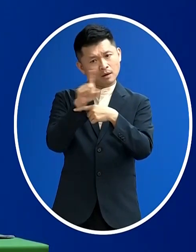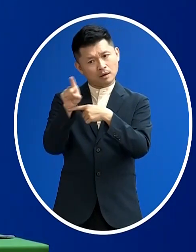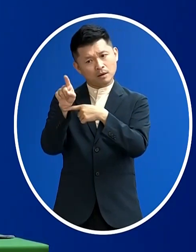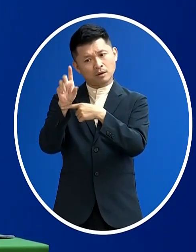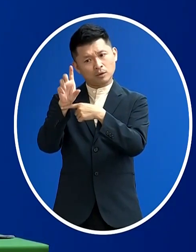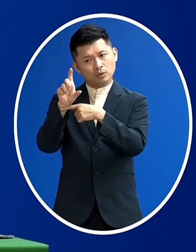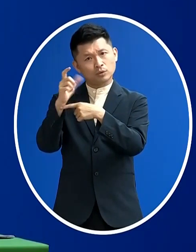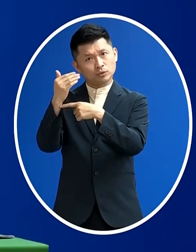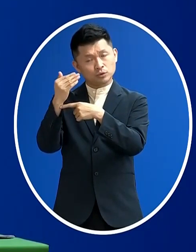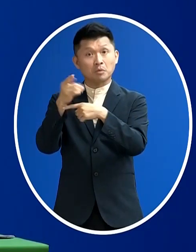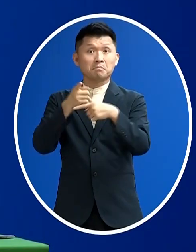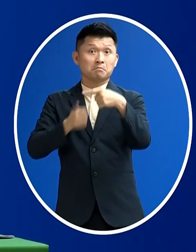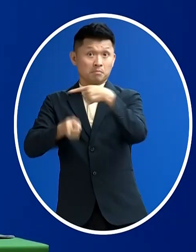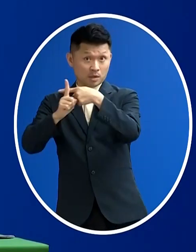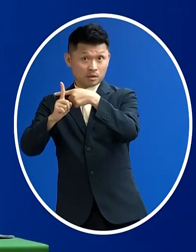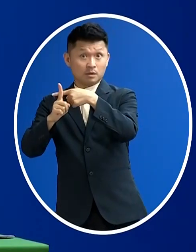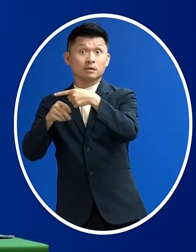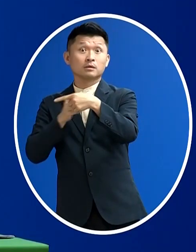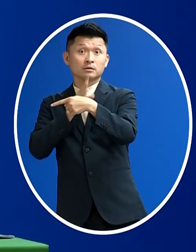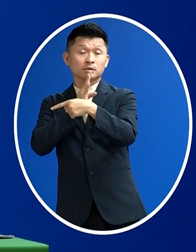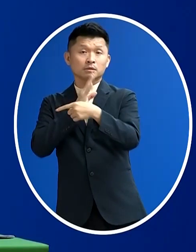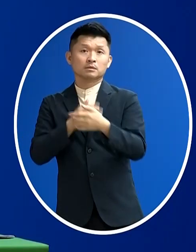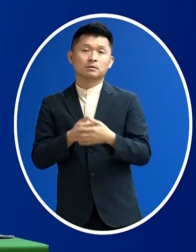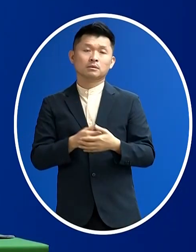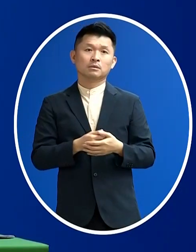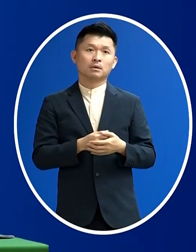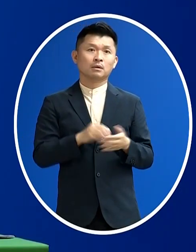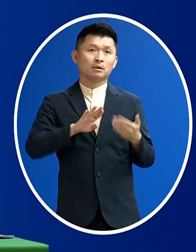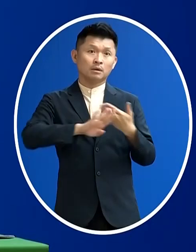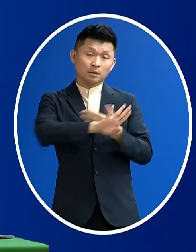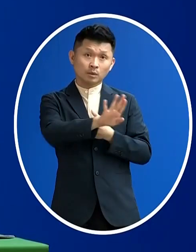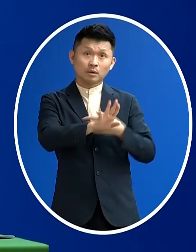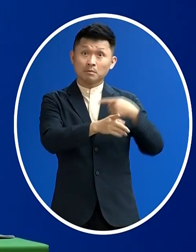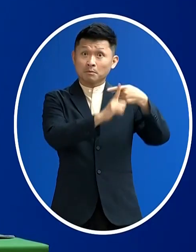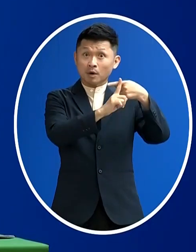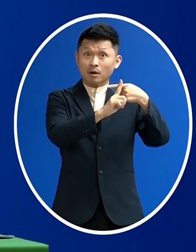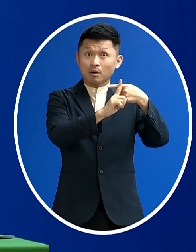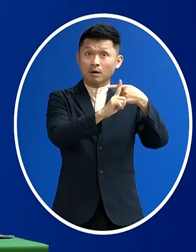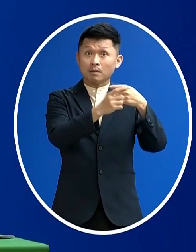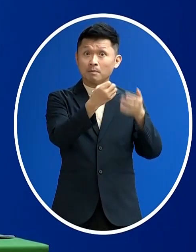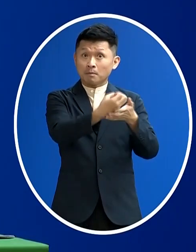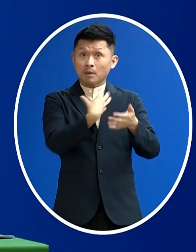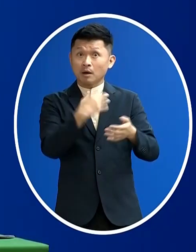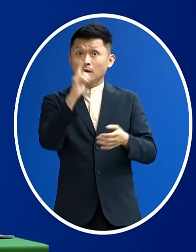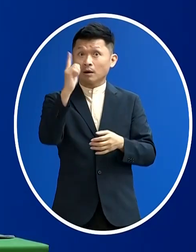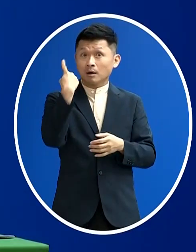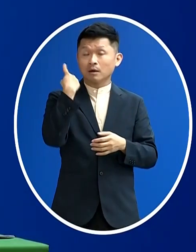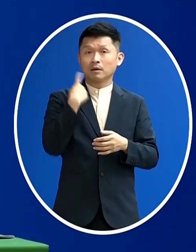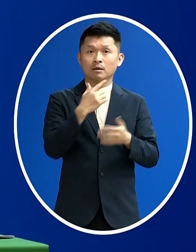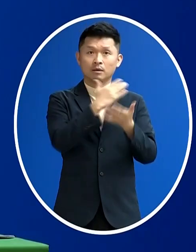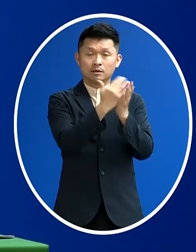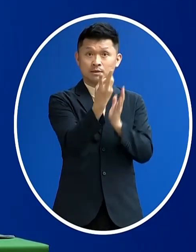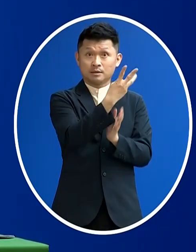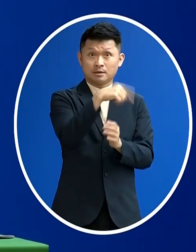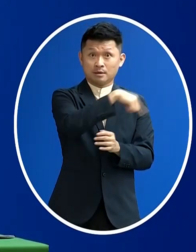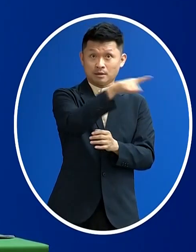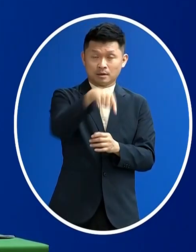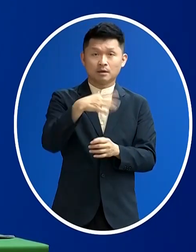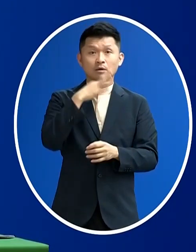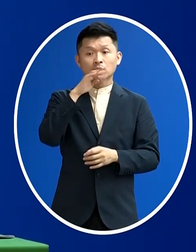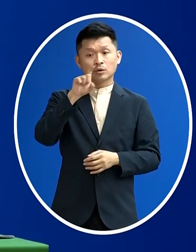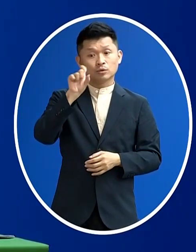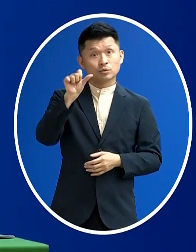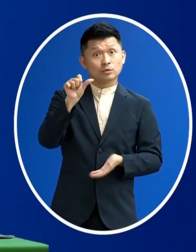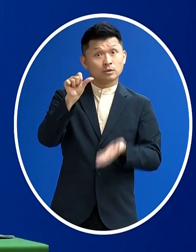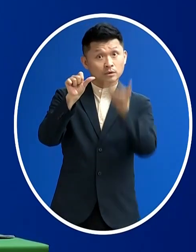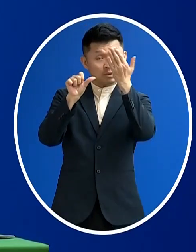60%到68%到69%的阳性率。那另外还有一部分的阳性通报是从我们这个三类或者是65岁以上快筛经医师